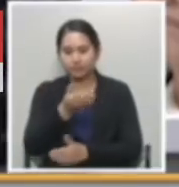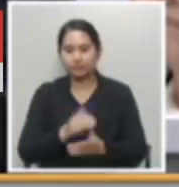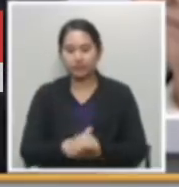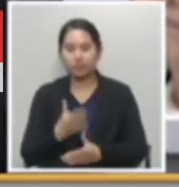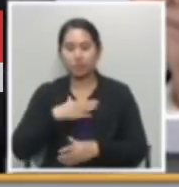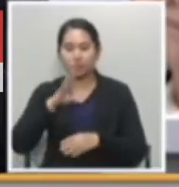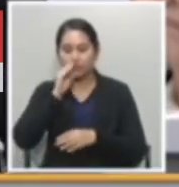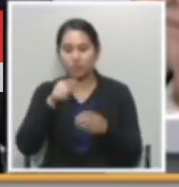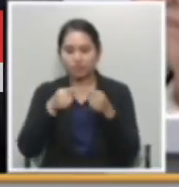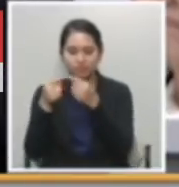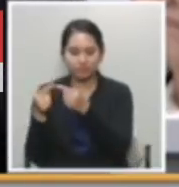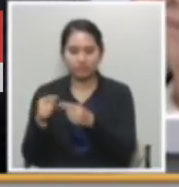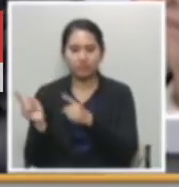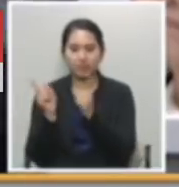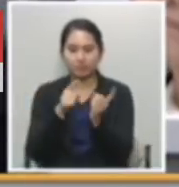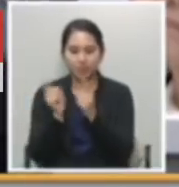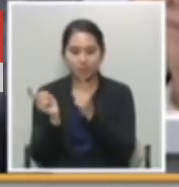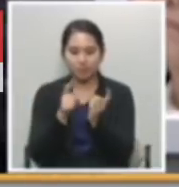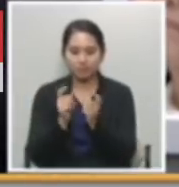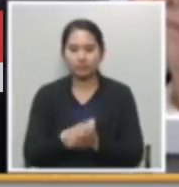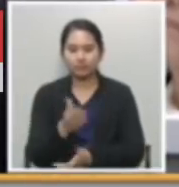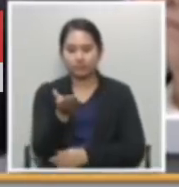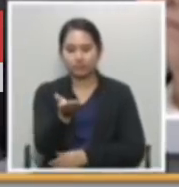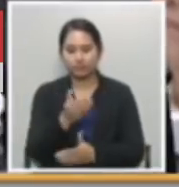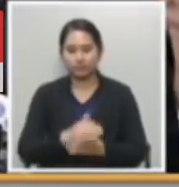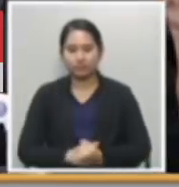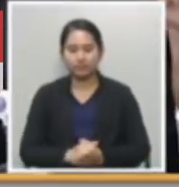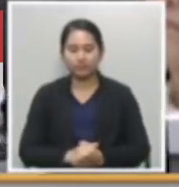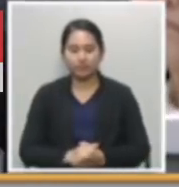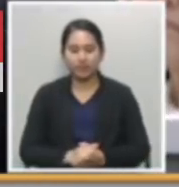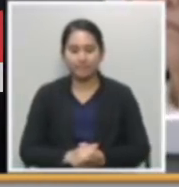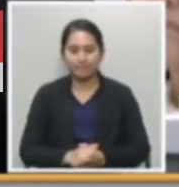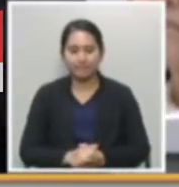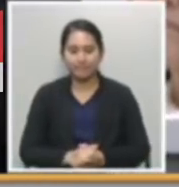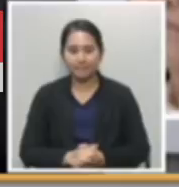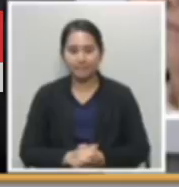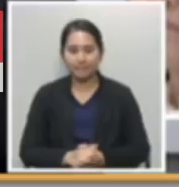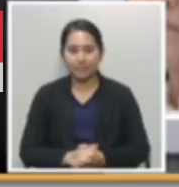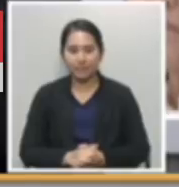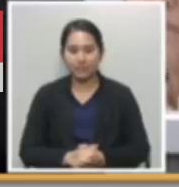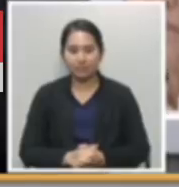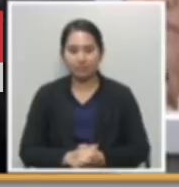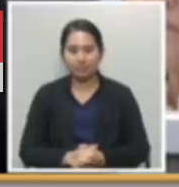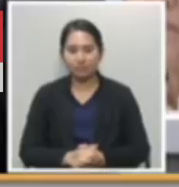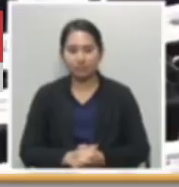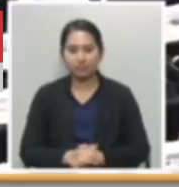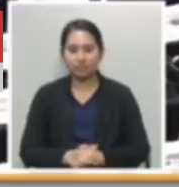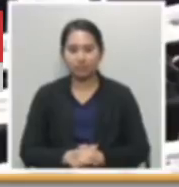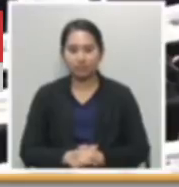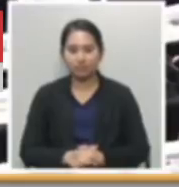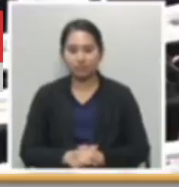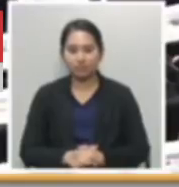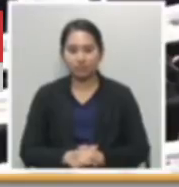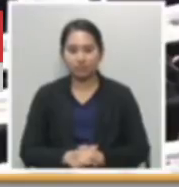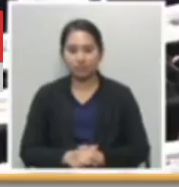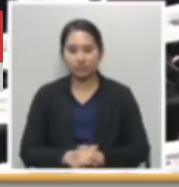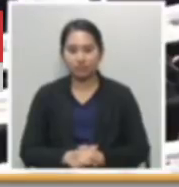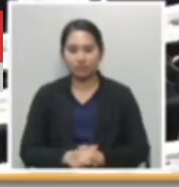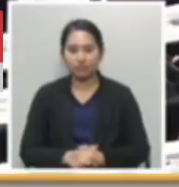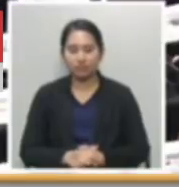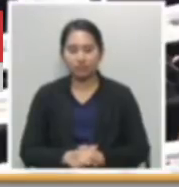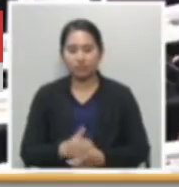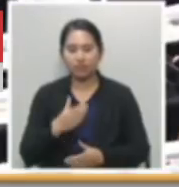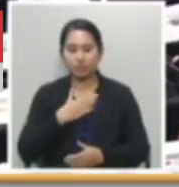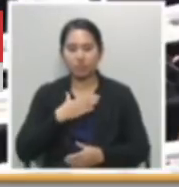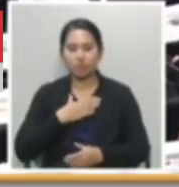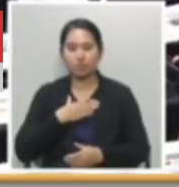ลับครับท่านนายกยกมือแล้วนะท่านประธานนะ ครับท่านพูดให้จบเถอะครับผมเรียนท่านแล้วว่ายังไม่ เอางั้นผมพูดให้จบเล